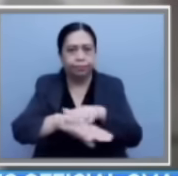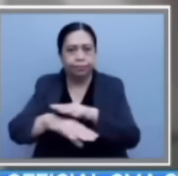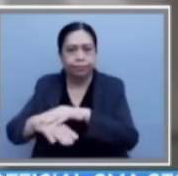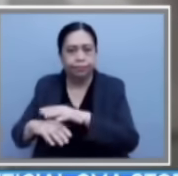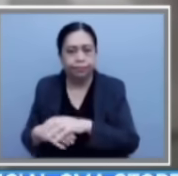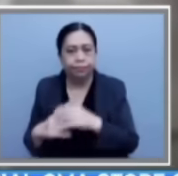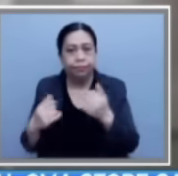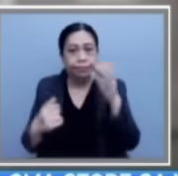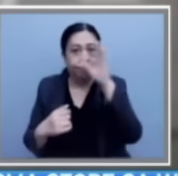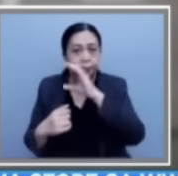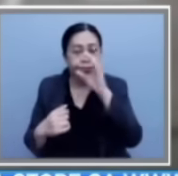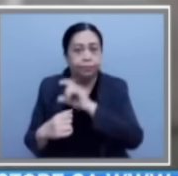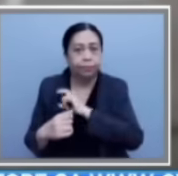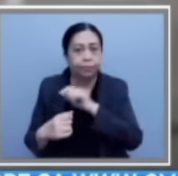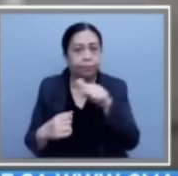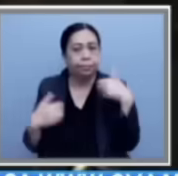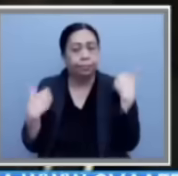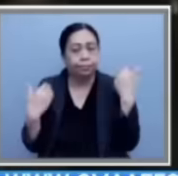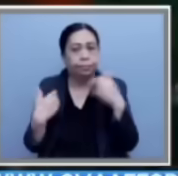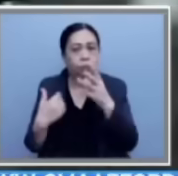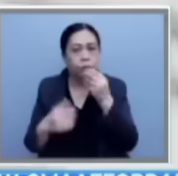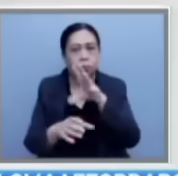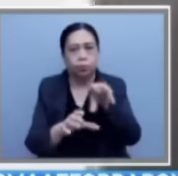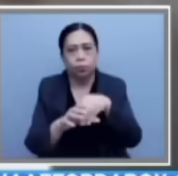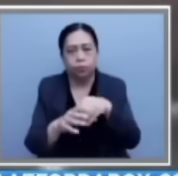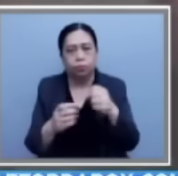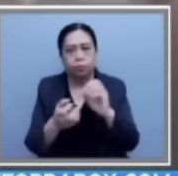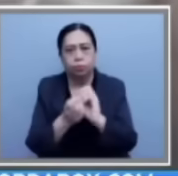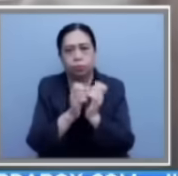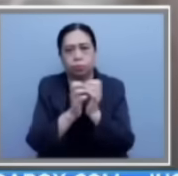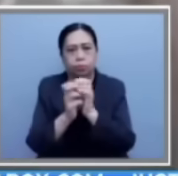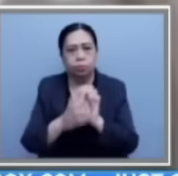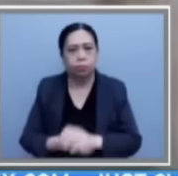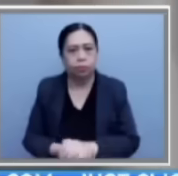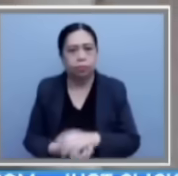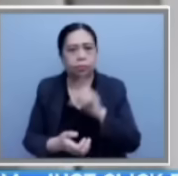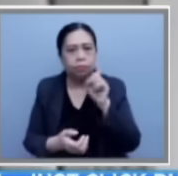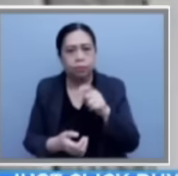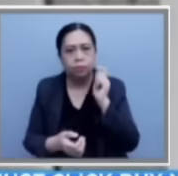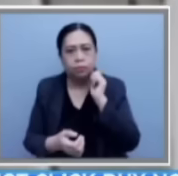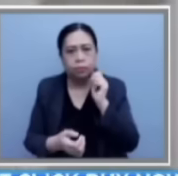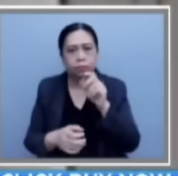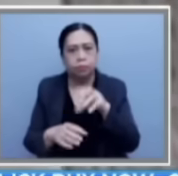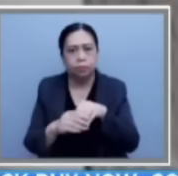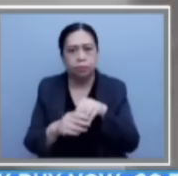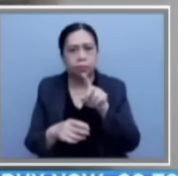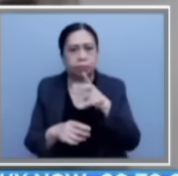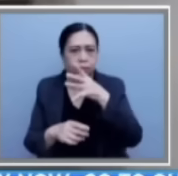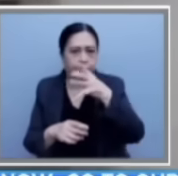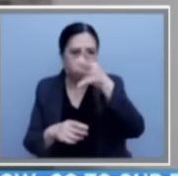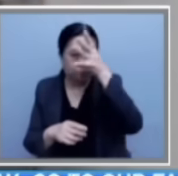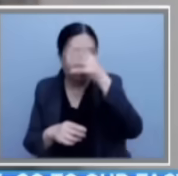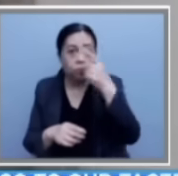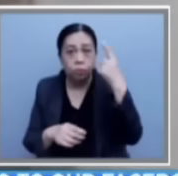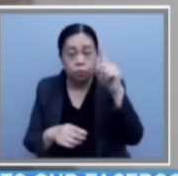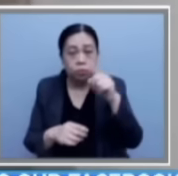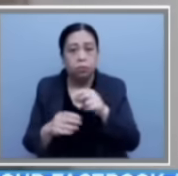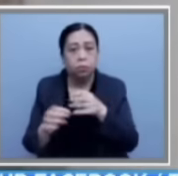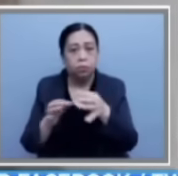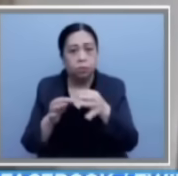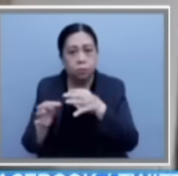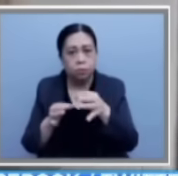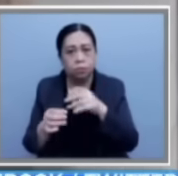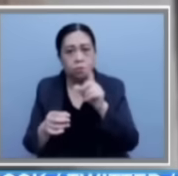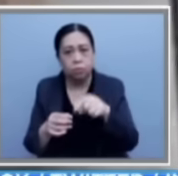pa ng pulisya ang ibang kabataan na sangkot sa Rayo Dapat natin ma- engage po yung yung kanilang mga magulang para may paliwanag na